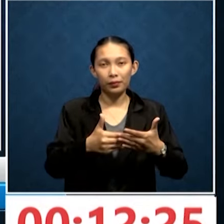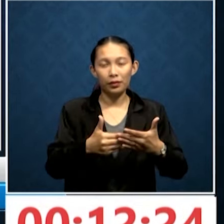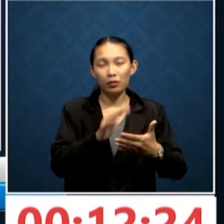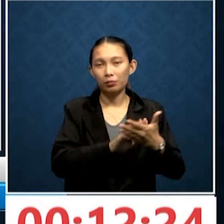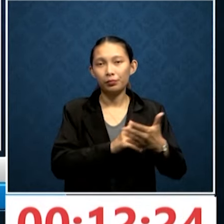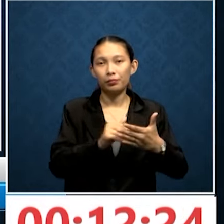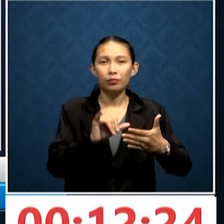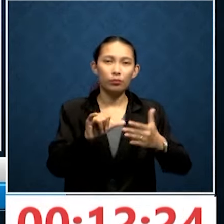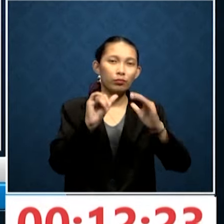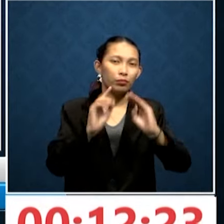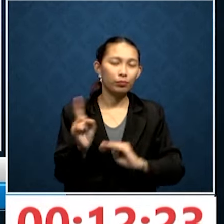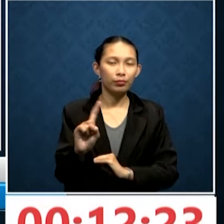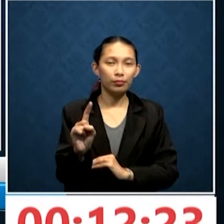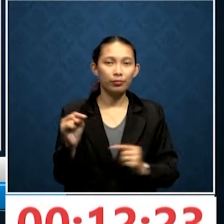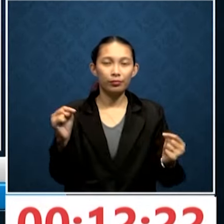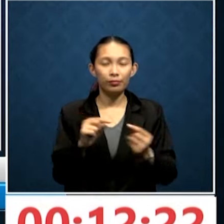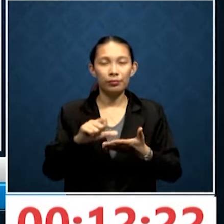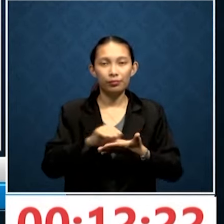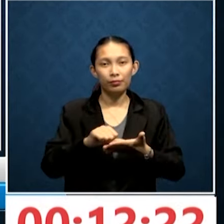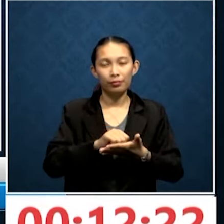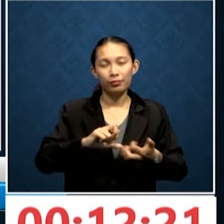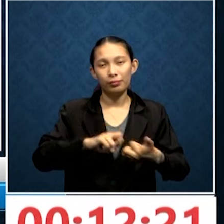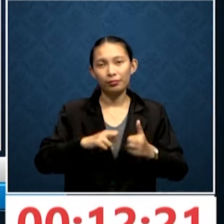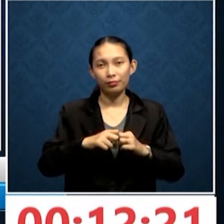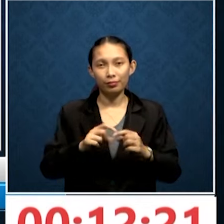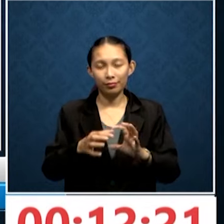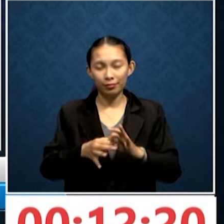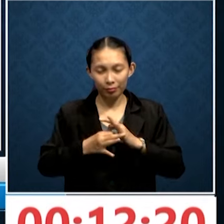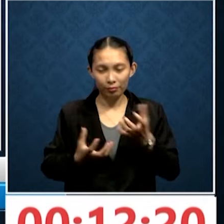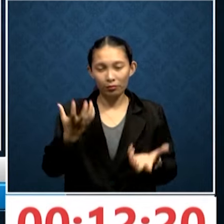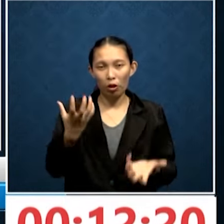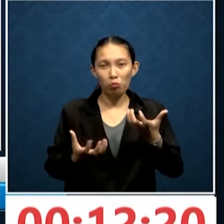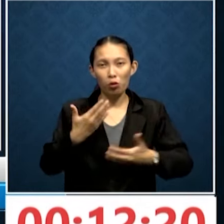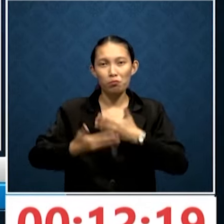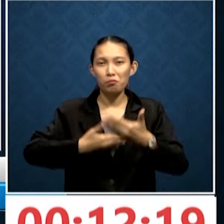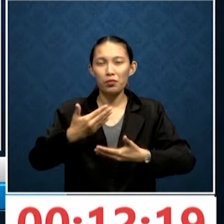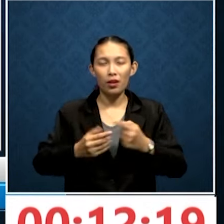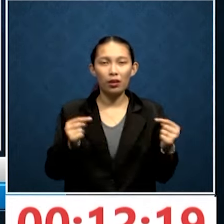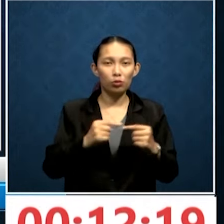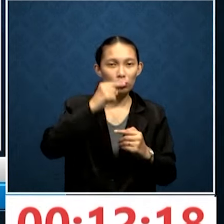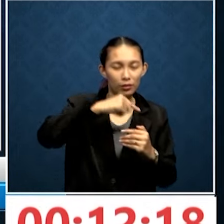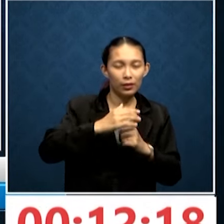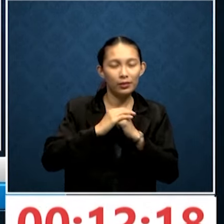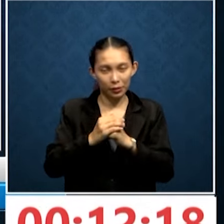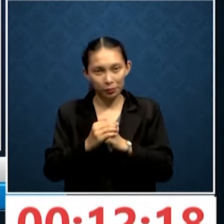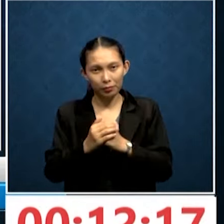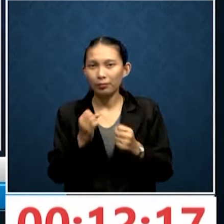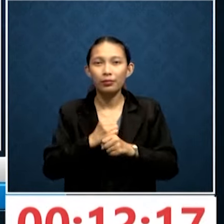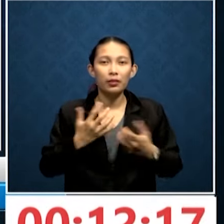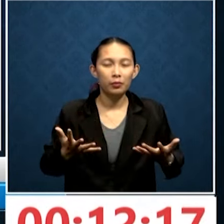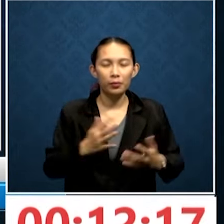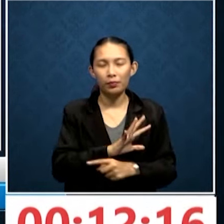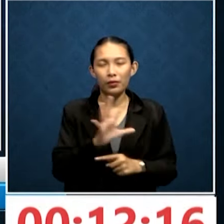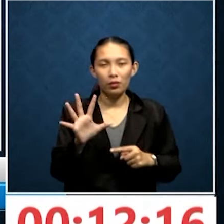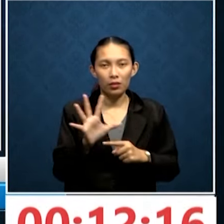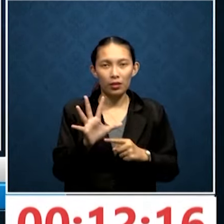าสตร์อย่างไรในการแก้ไขการขาดดุลการค้าไทยจีนและข้อที่5ประเทศไท